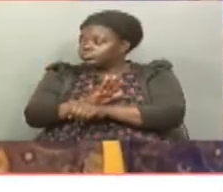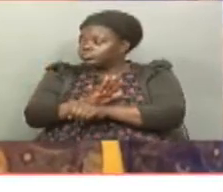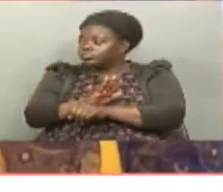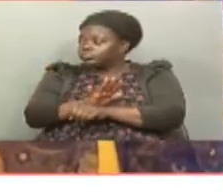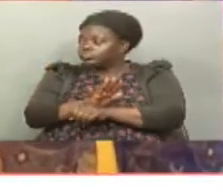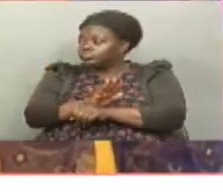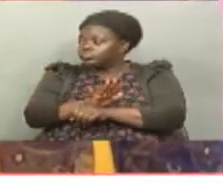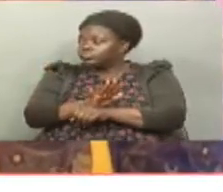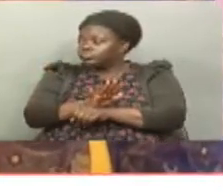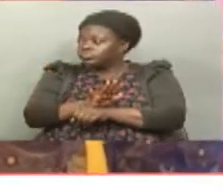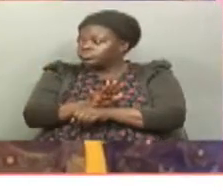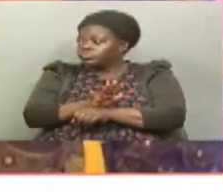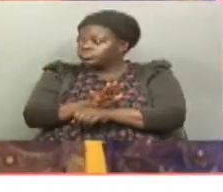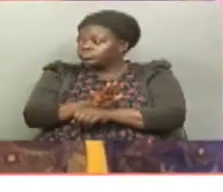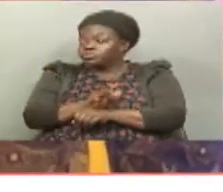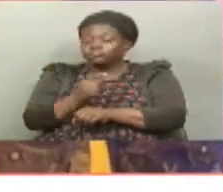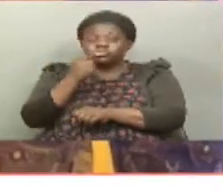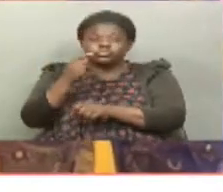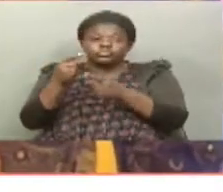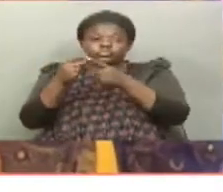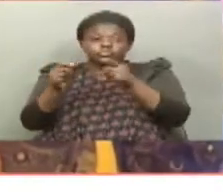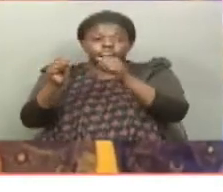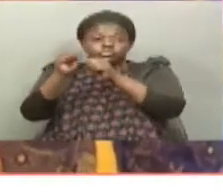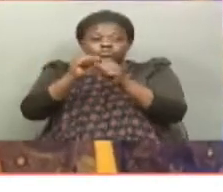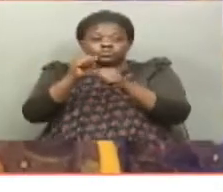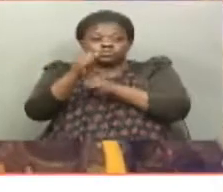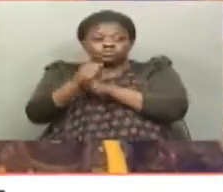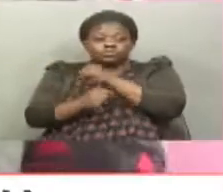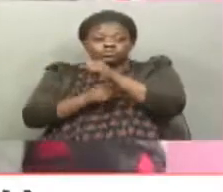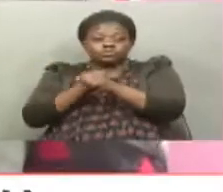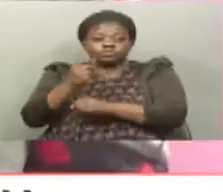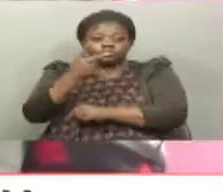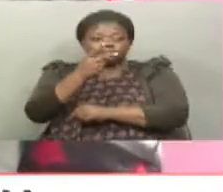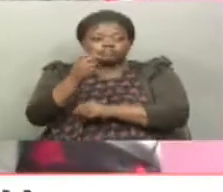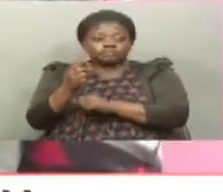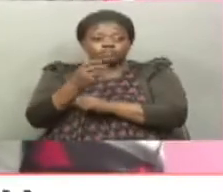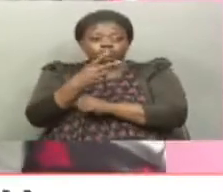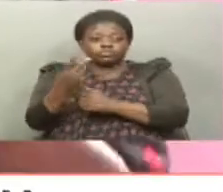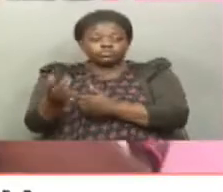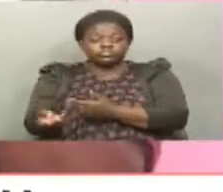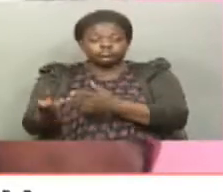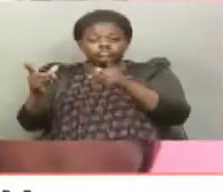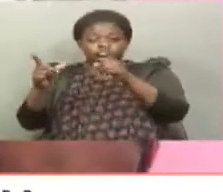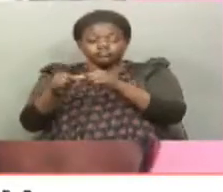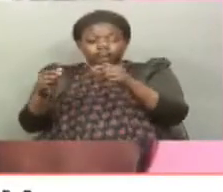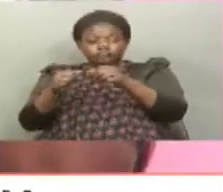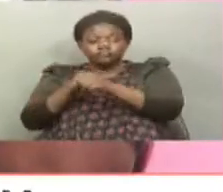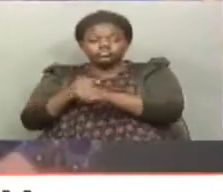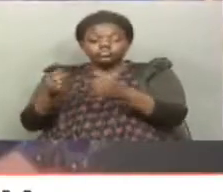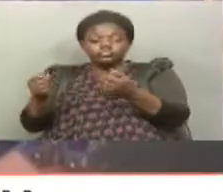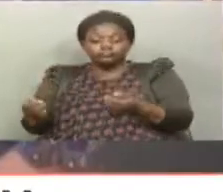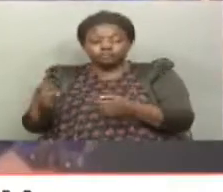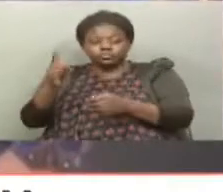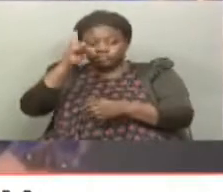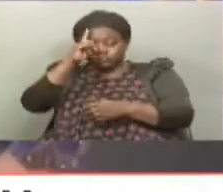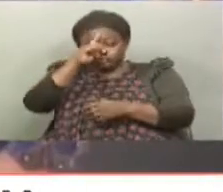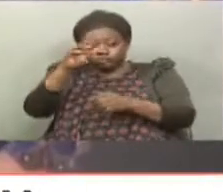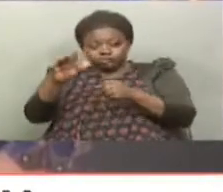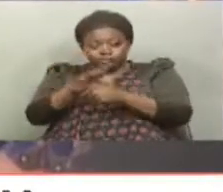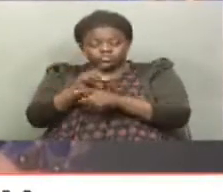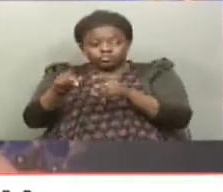Walo binadani kala homo bini kumina kumo. Aguza certificate yokuwa gire nsa oyo waka waka. Sakuna